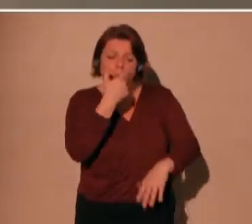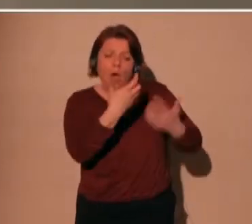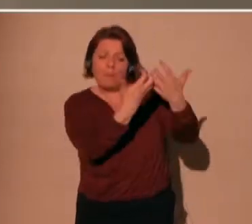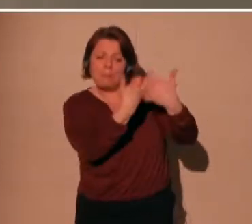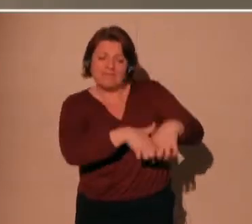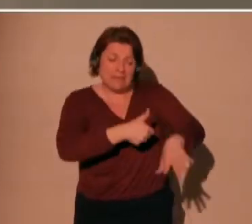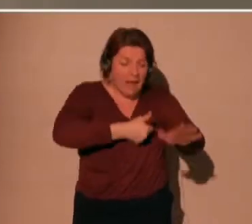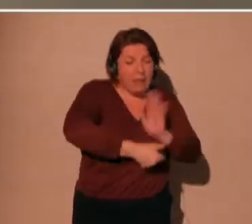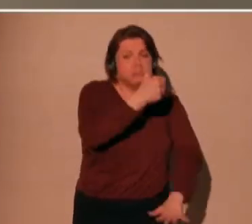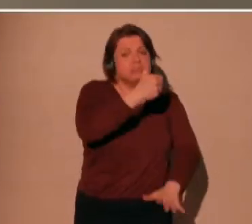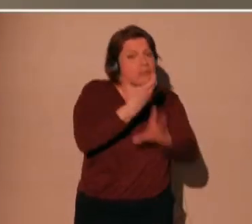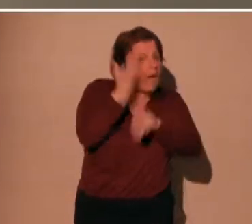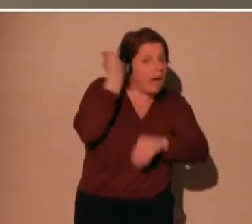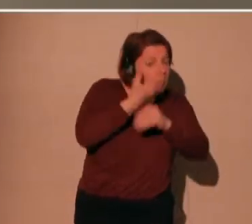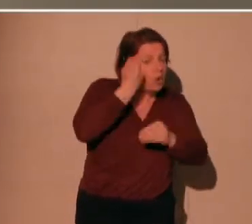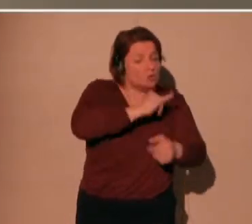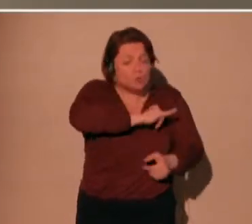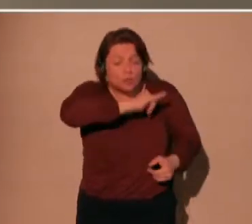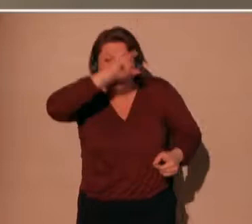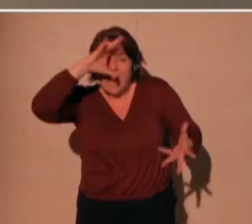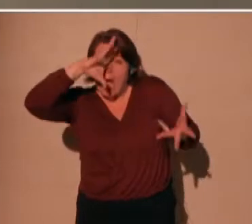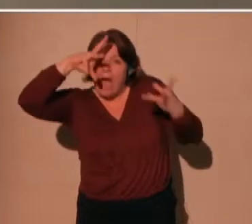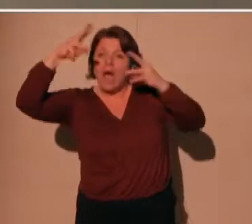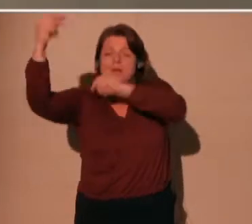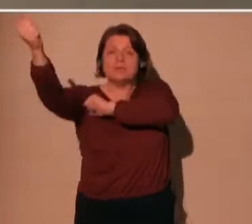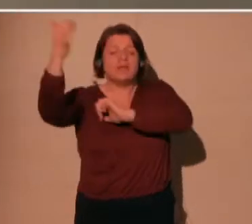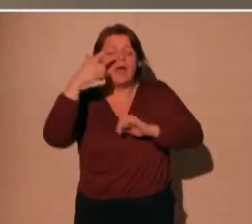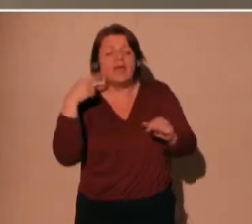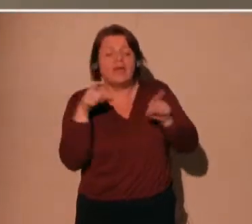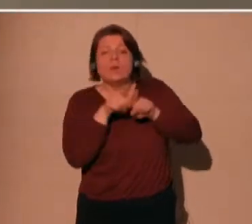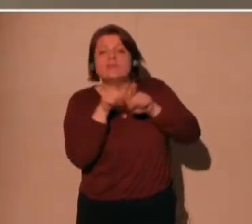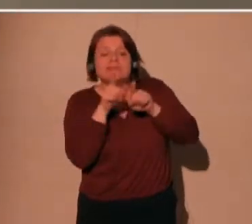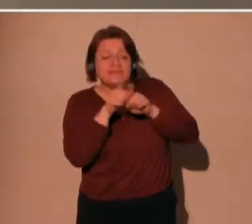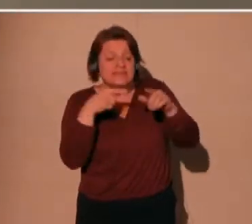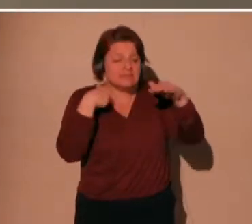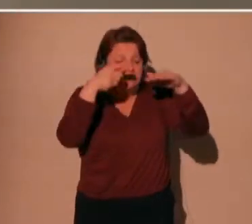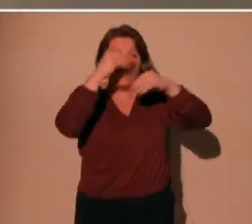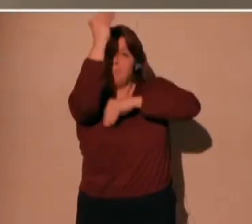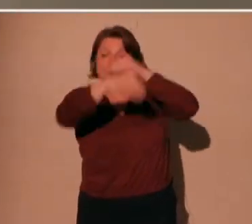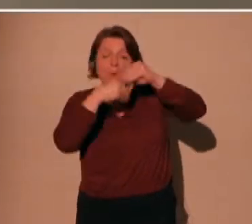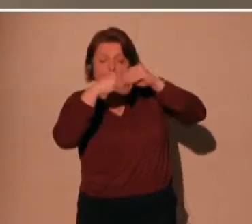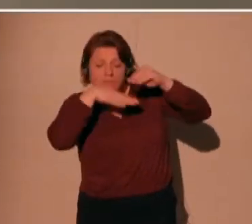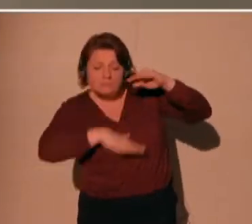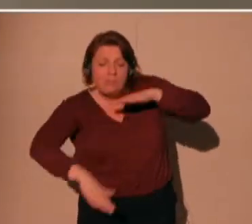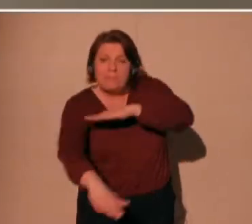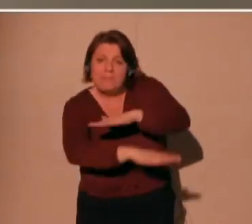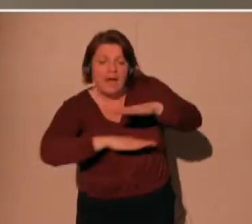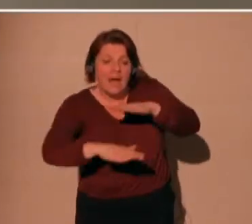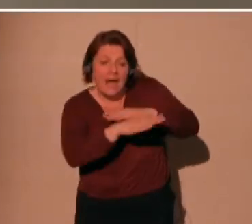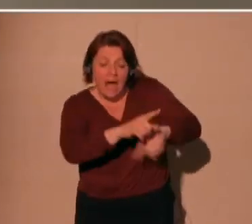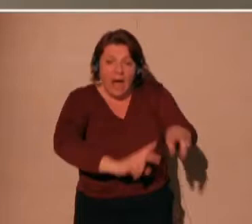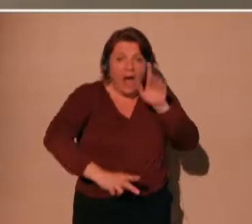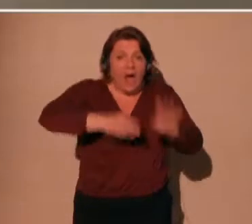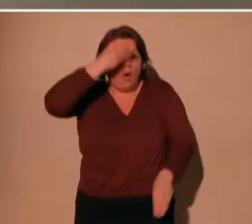niveau d'abstraction et comprendre les facteurs sous-jacents qui permettent d'expliquer le monde. En fait, quand on fait ça,